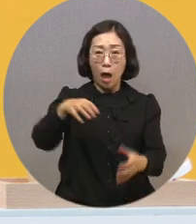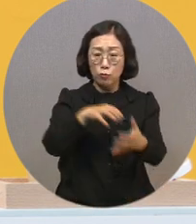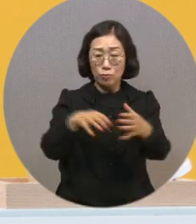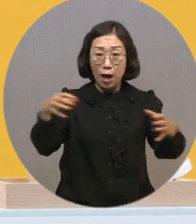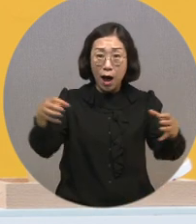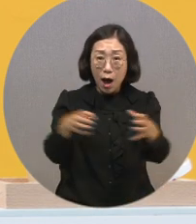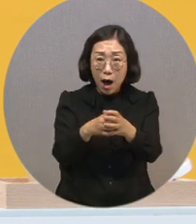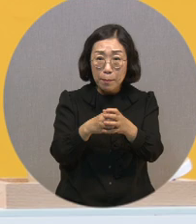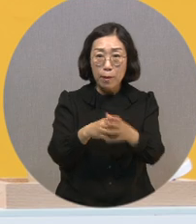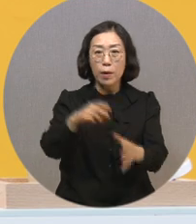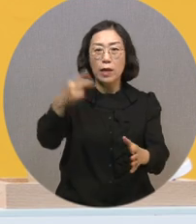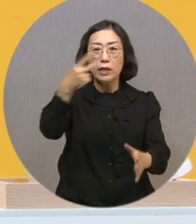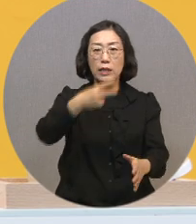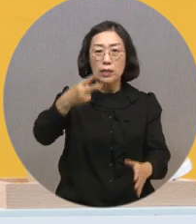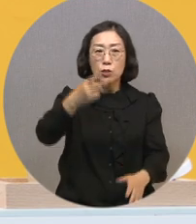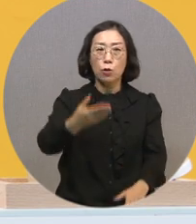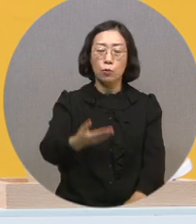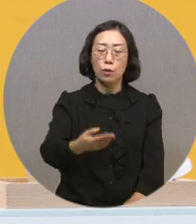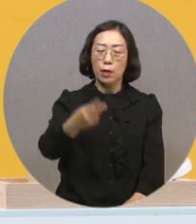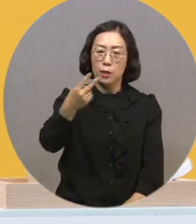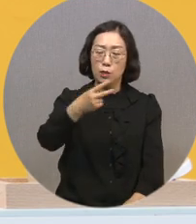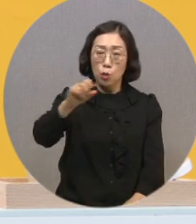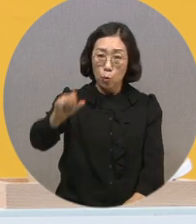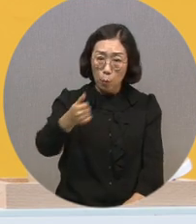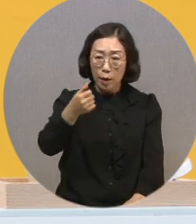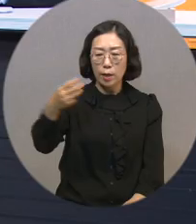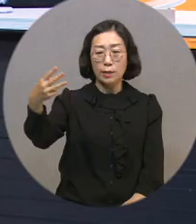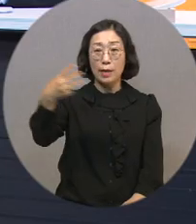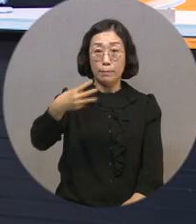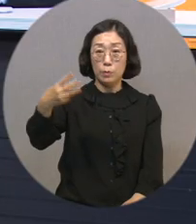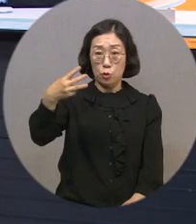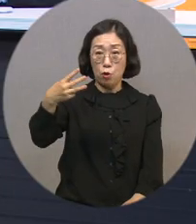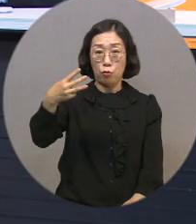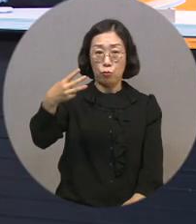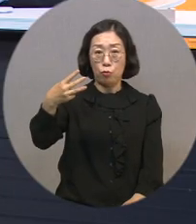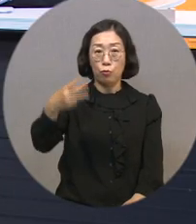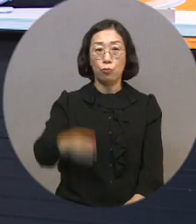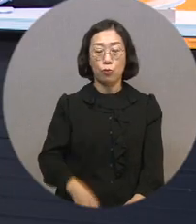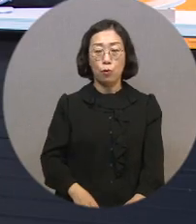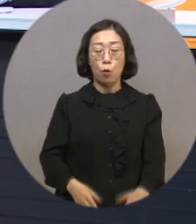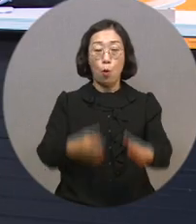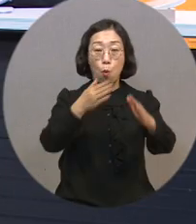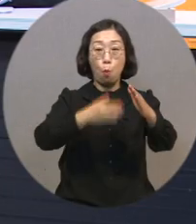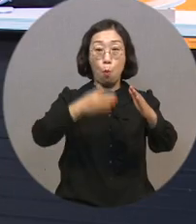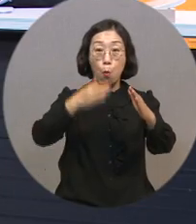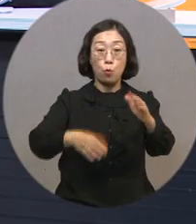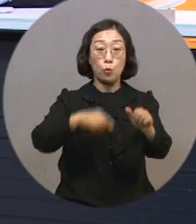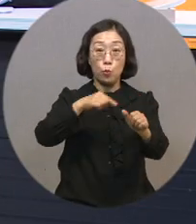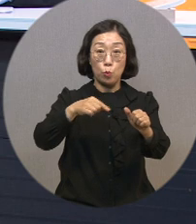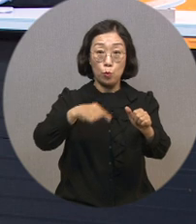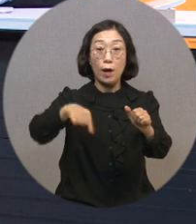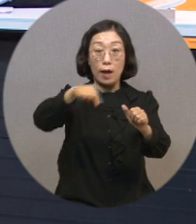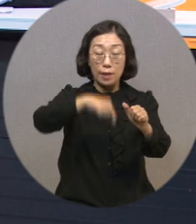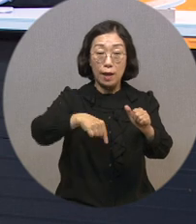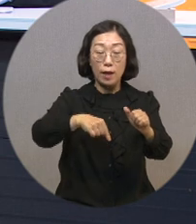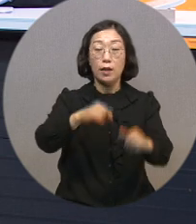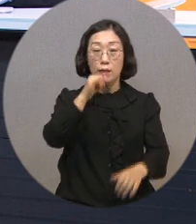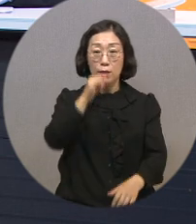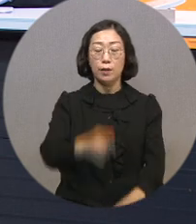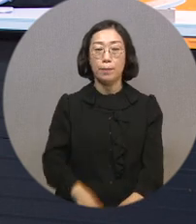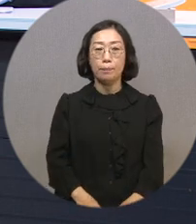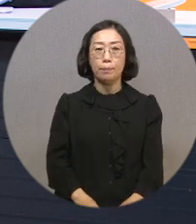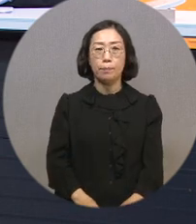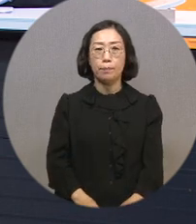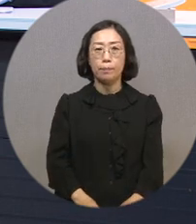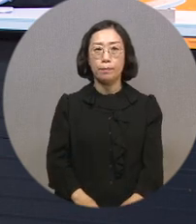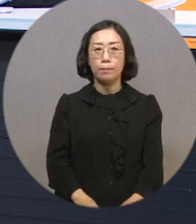2,000명이잖아요. 네. 2,500, 2,3,000명 정도 지금 우리 공교육 기관에 들어와 있는데 공교육